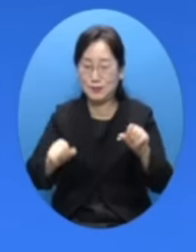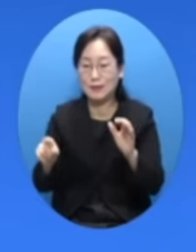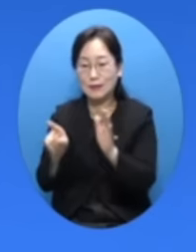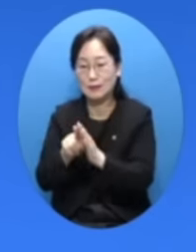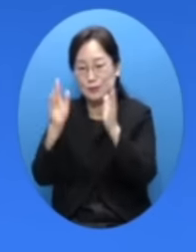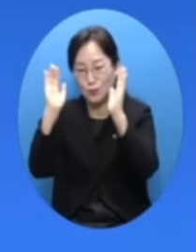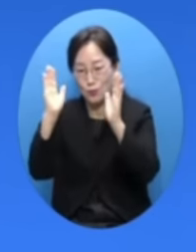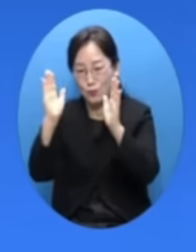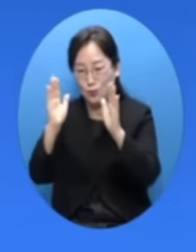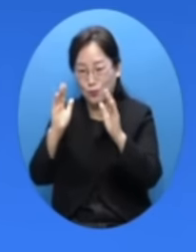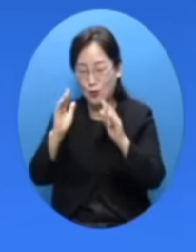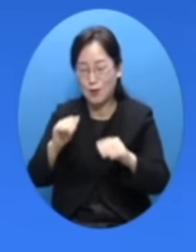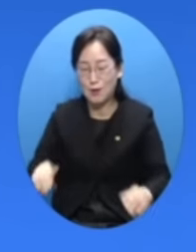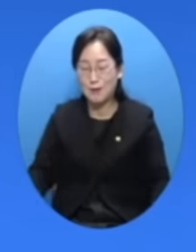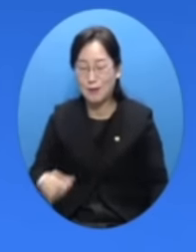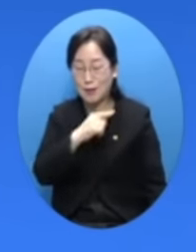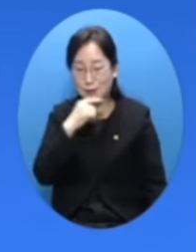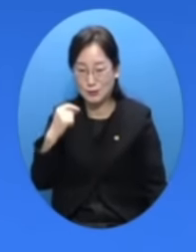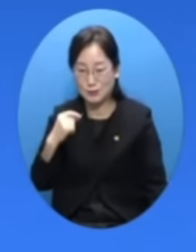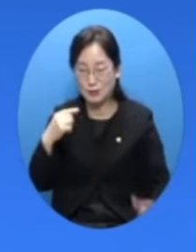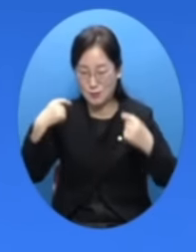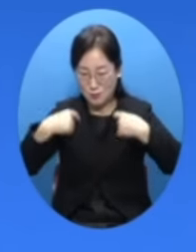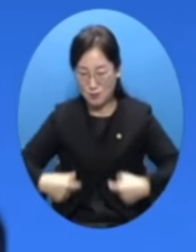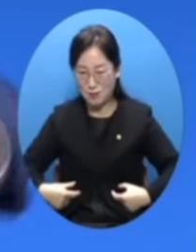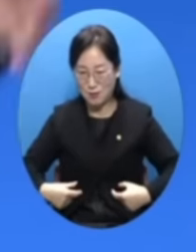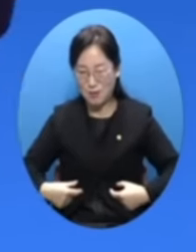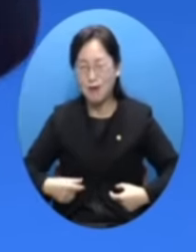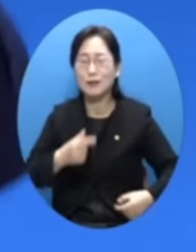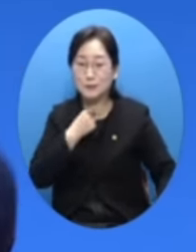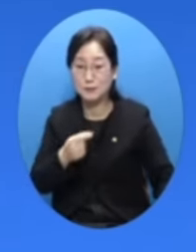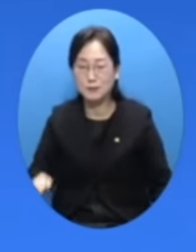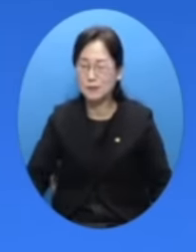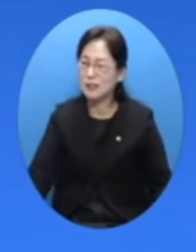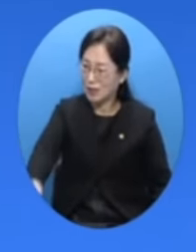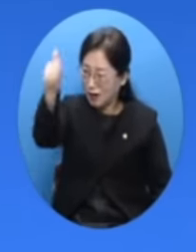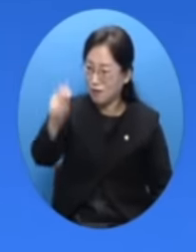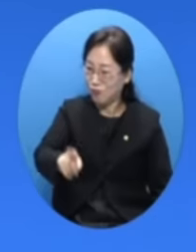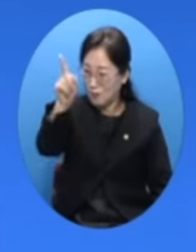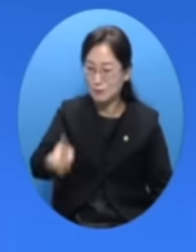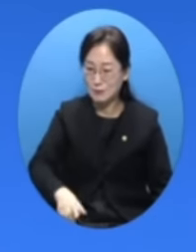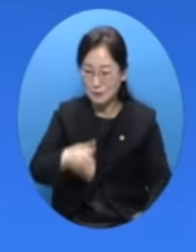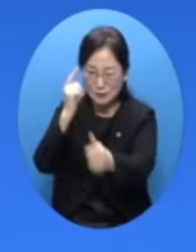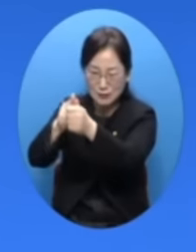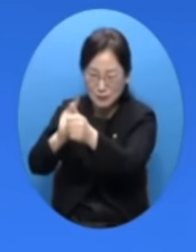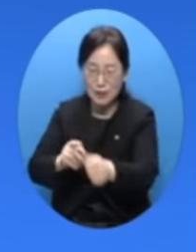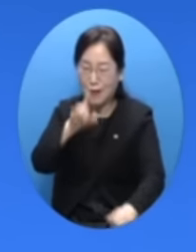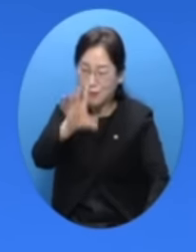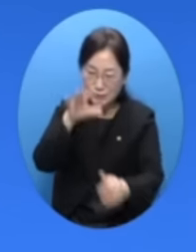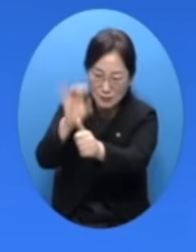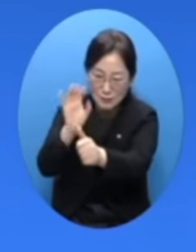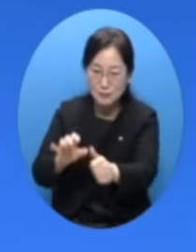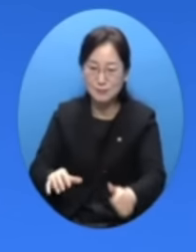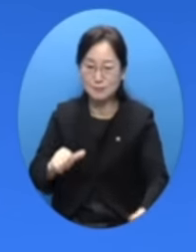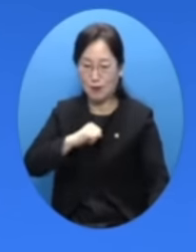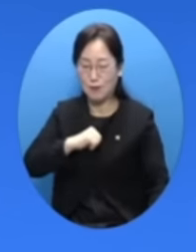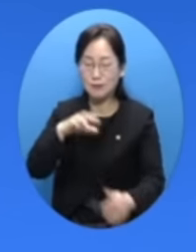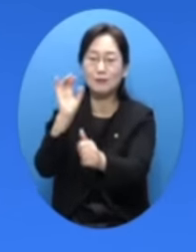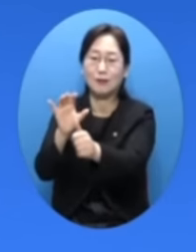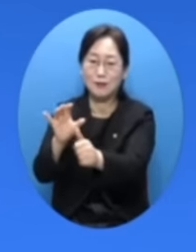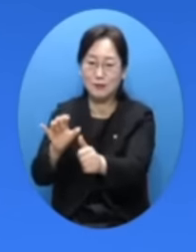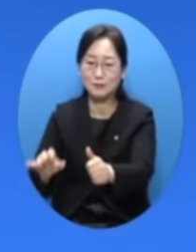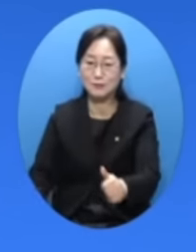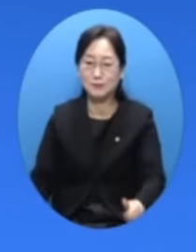공부해서 수도사가 되겠습니다. 아버지가 노발대발합니다. 내가 너를 그럴 줄 알고 유학 보내냐고 아버지의 꾸지람을 듣고